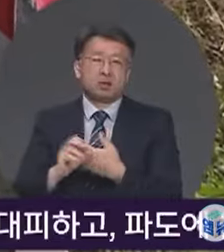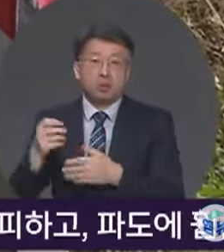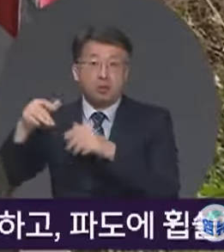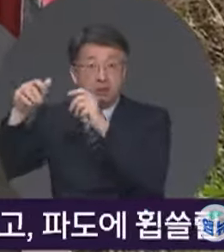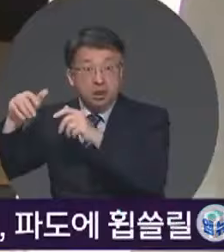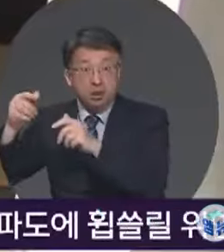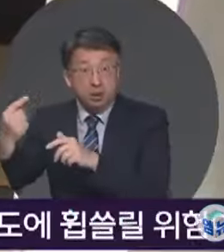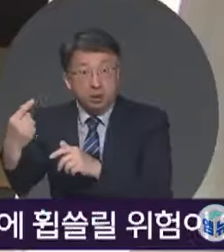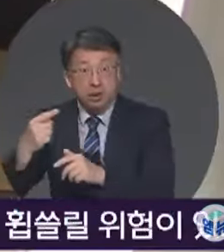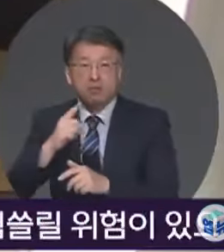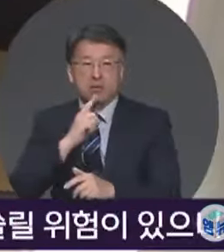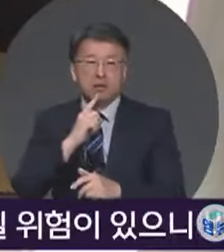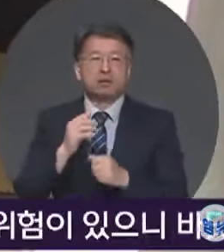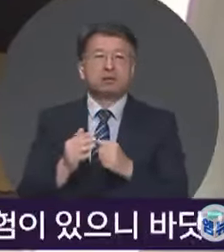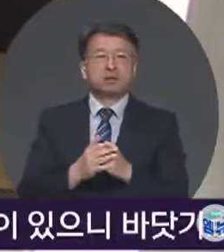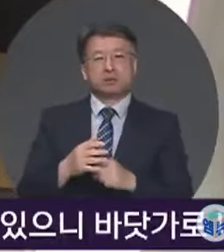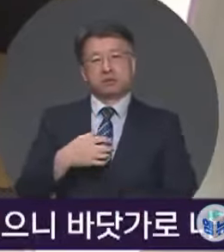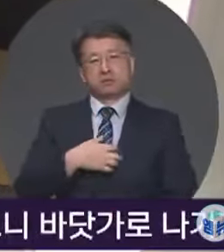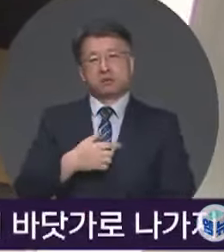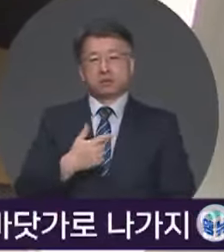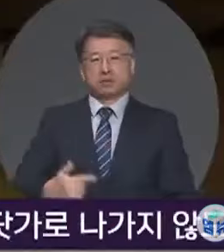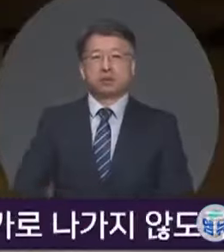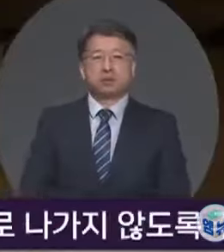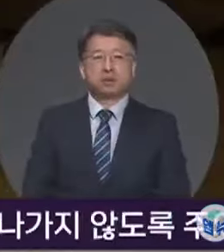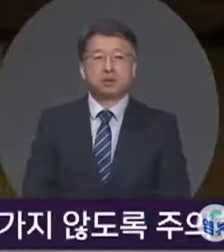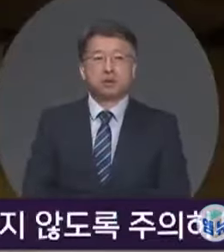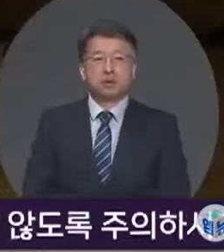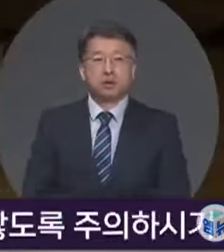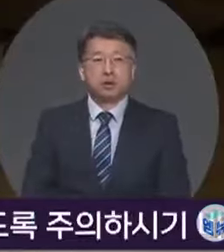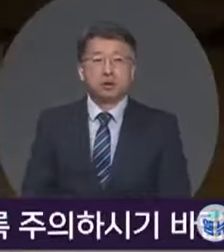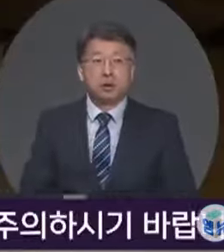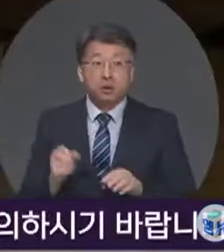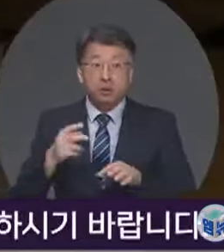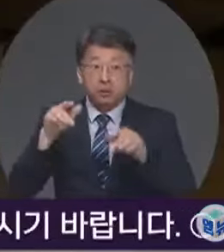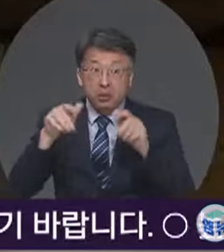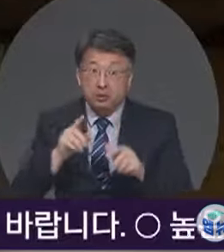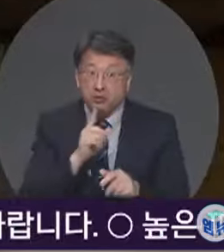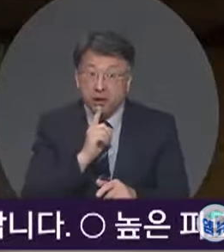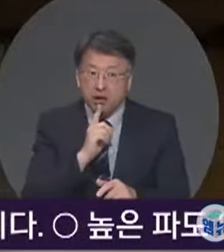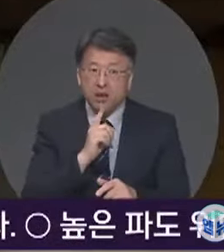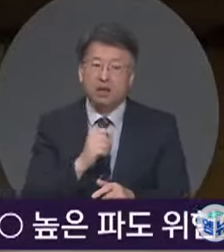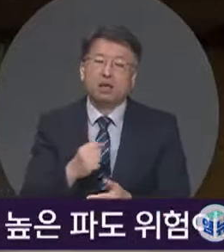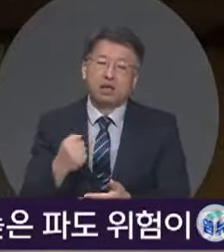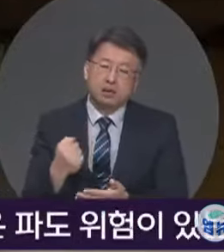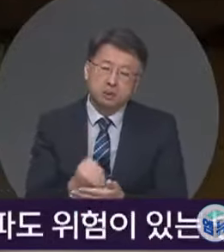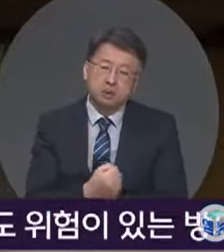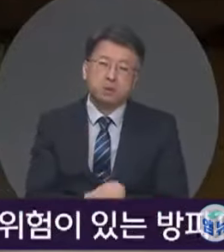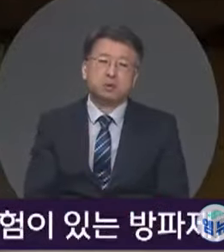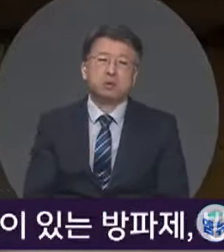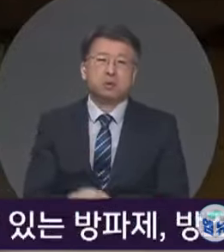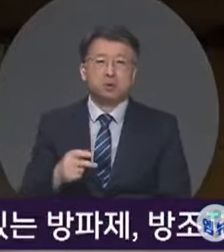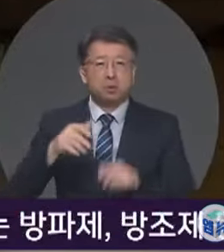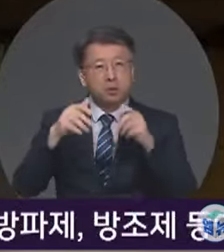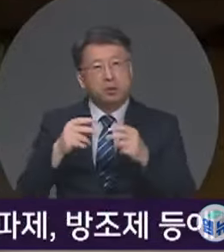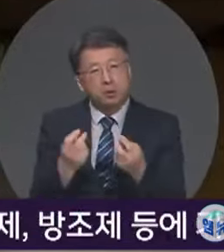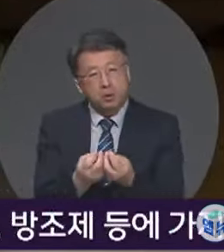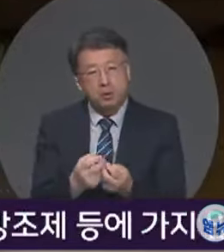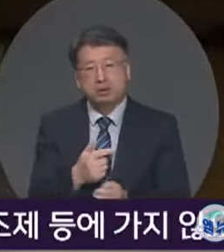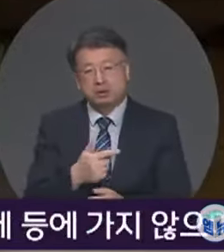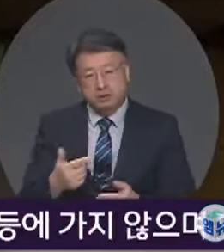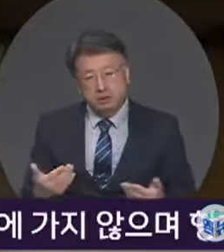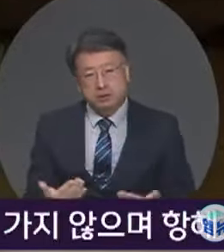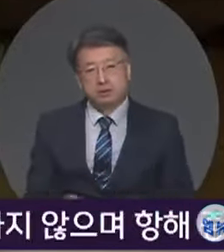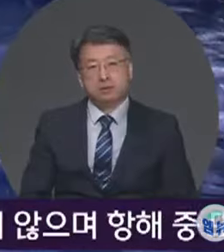소식을 접한 주민들은 걱정이 앞섭니다. 또 오는가? 네. 아이고, 너무 작고